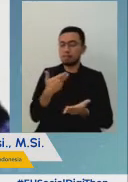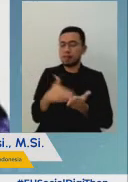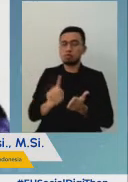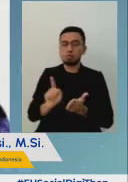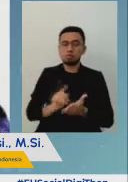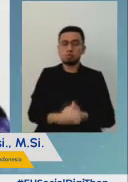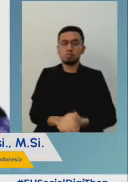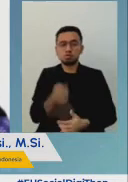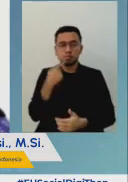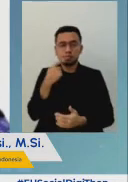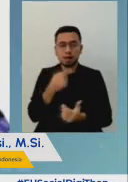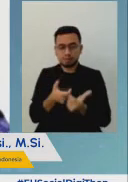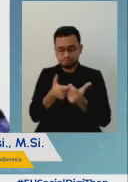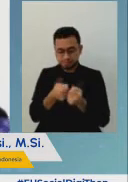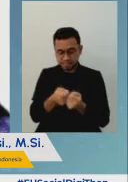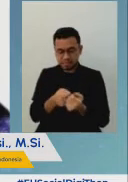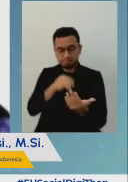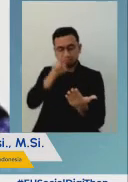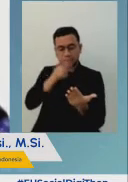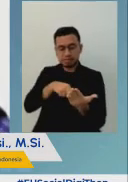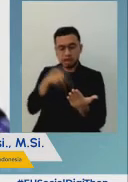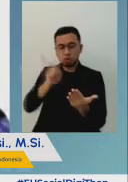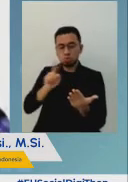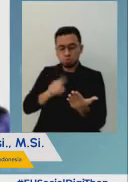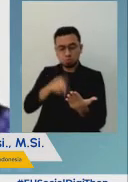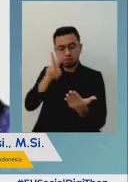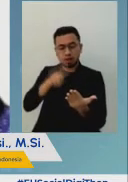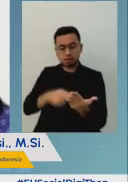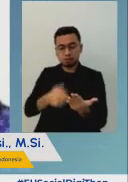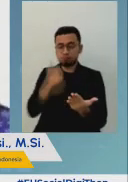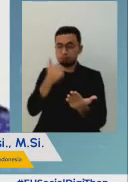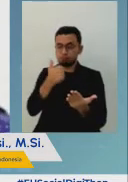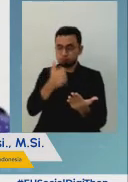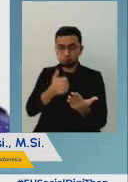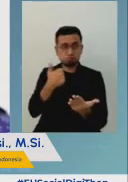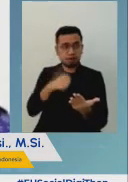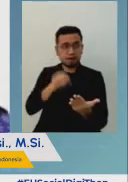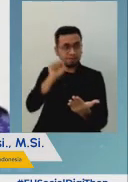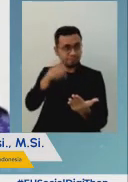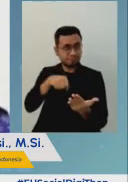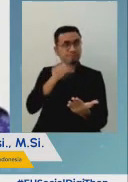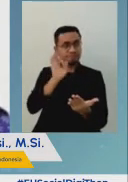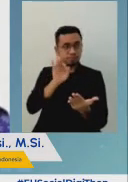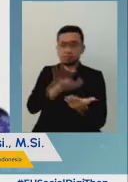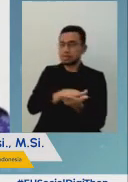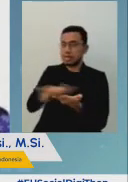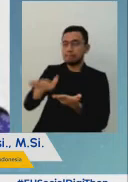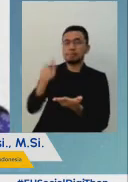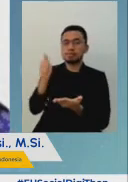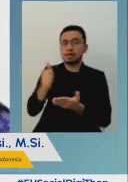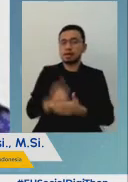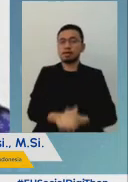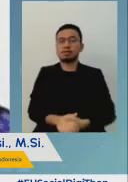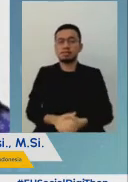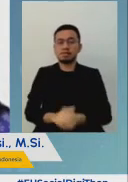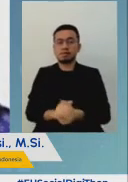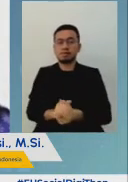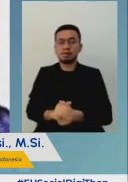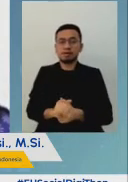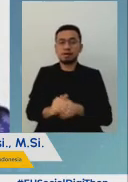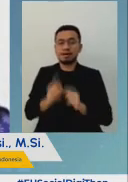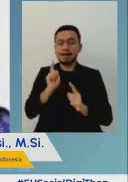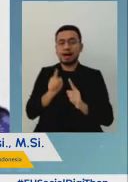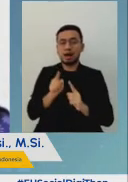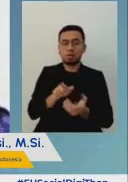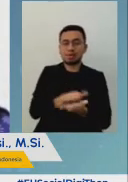baca ulang dulu sebelum kita kirimkan. Karena kalau sudah dikirimkan, maka bisa dibilang dia